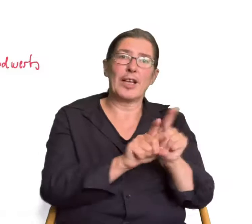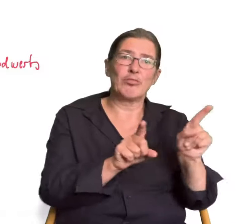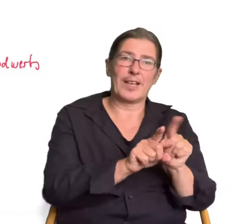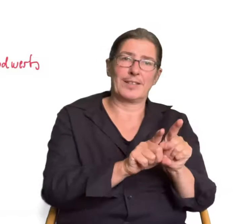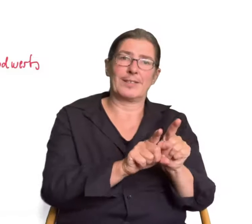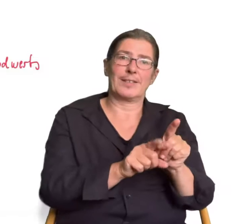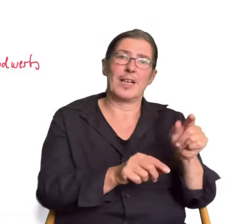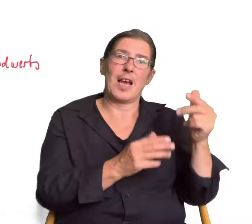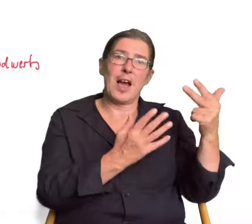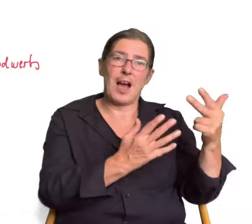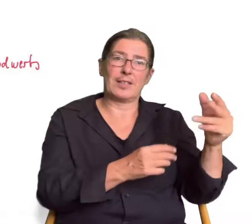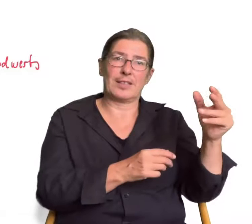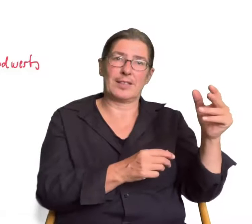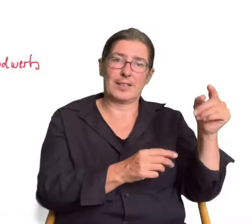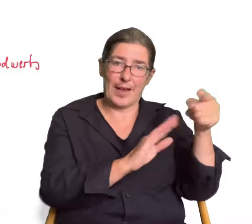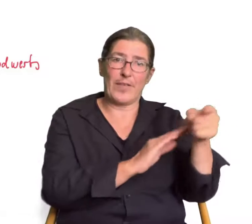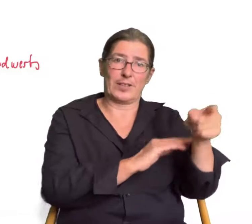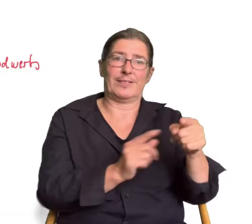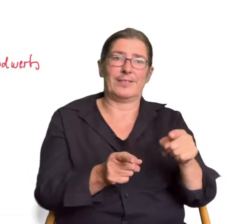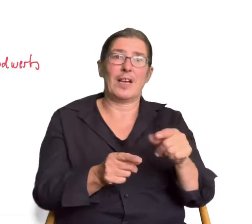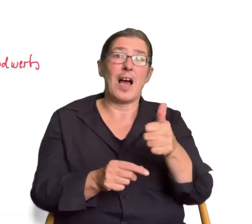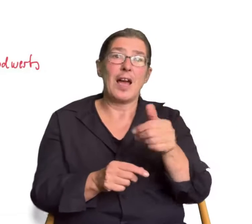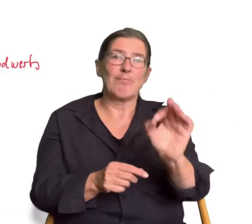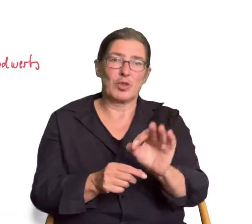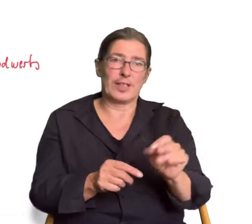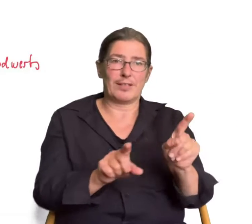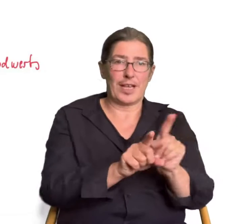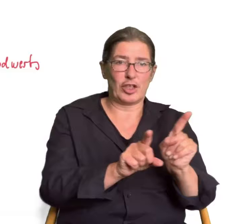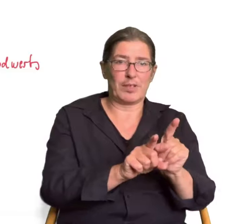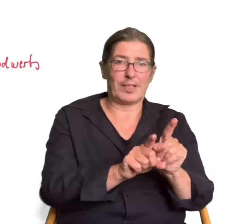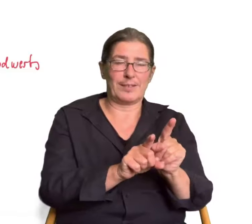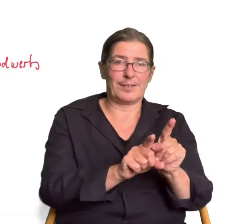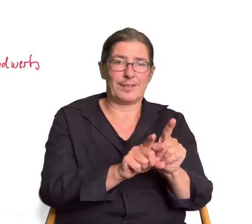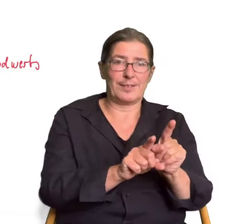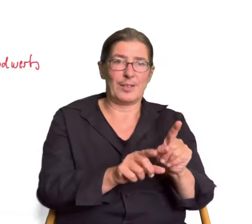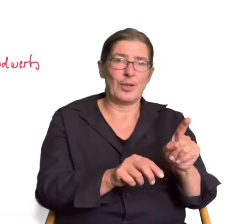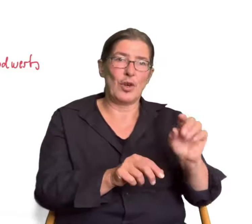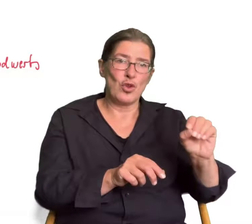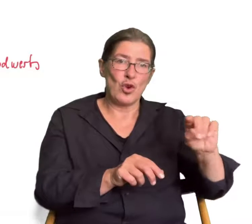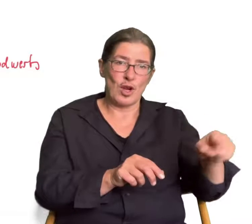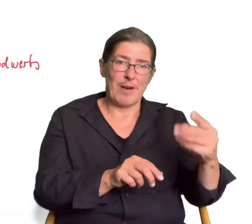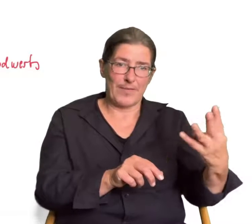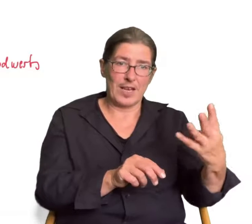20% entsprechen 8 Treffern. 1% entspricht